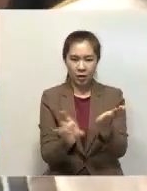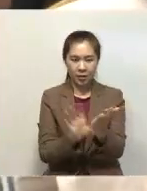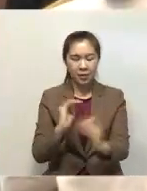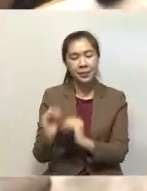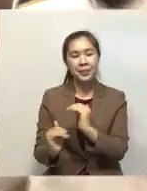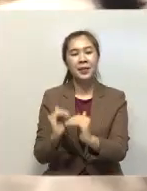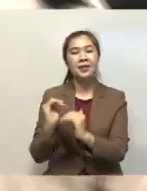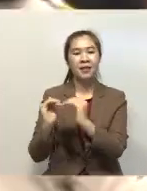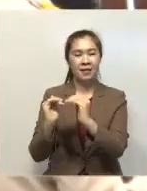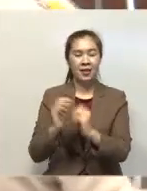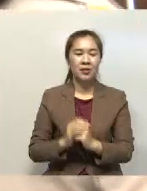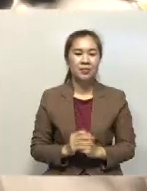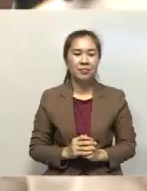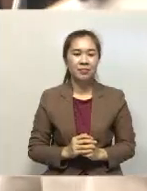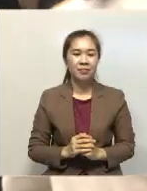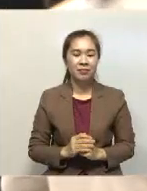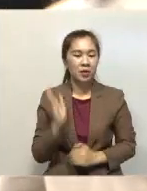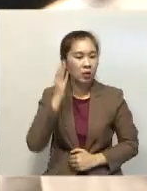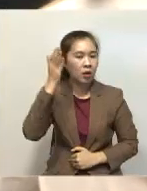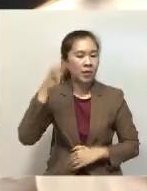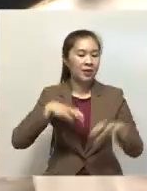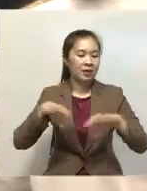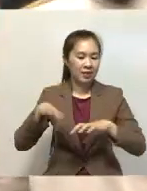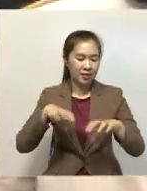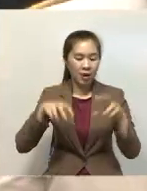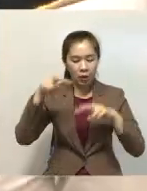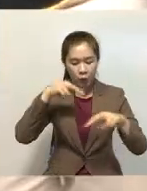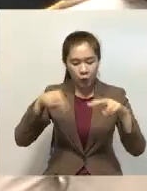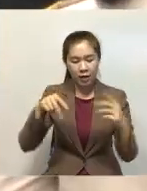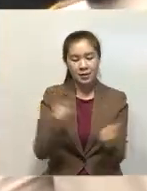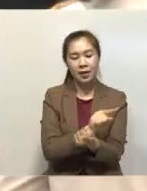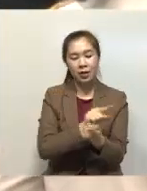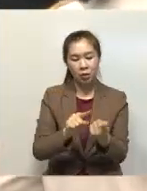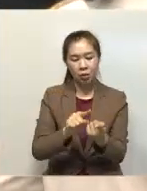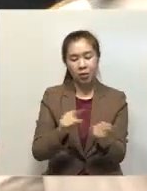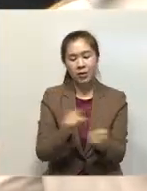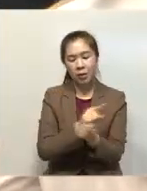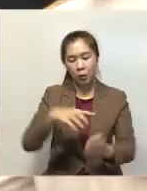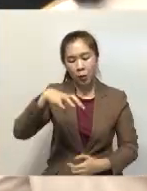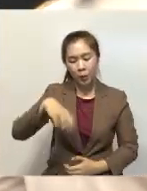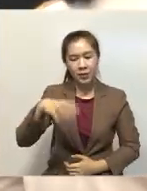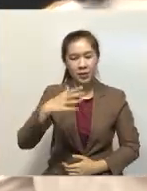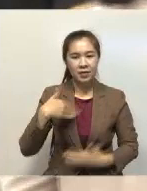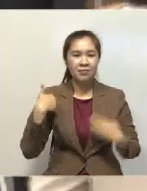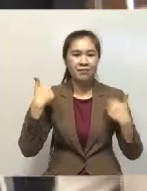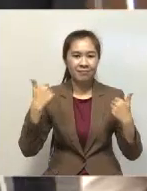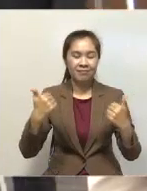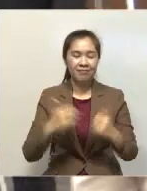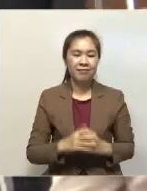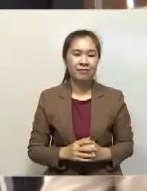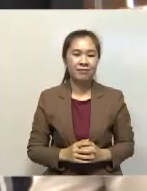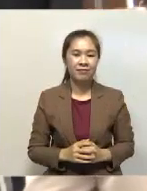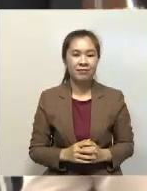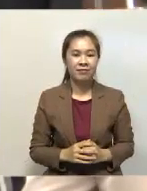เพื่อที่จะไปบริหารจัดการดูแลสังคมให้เป็นสังคมที่น่าอยู่นะครับเพราะในช่วงเวลา